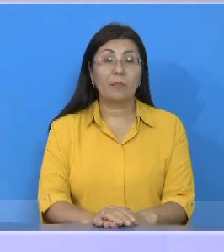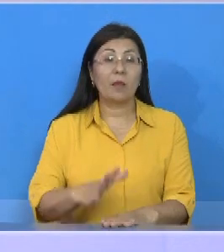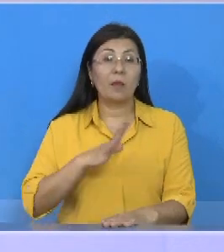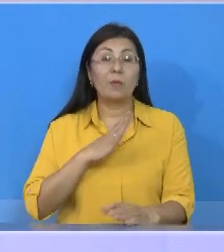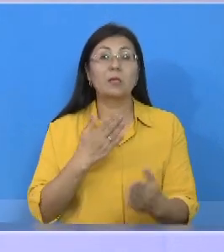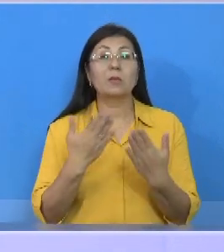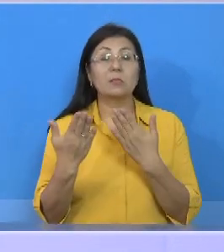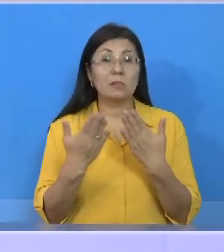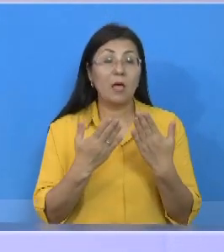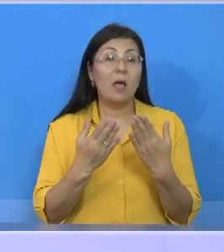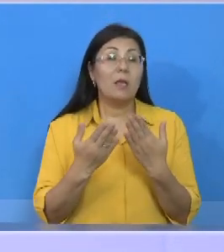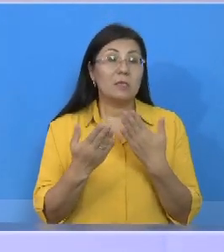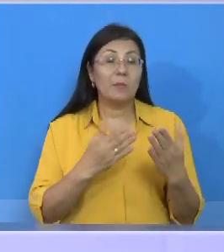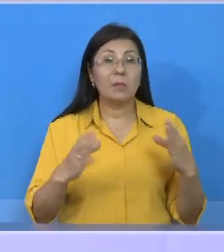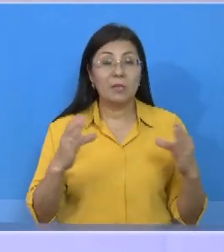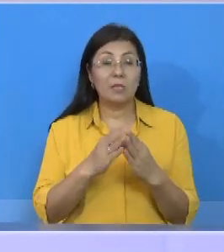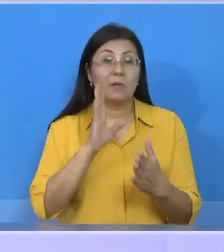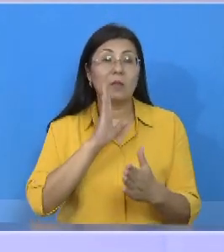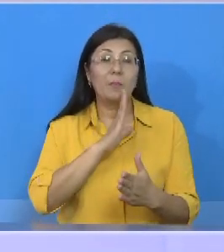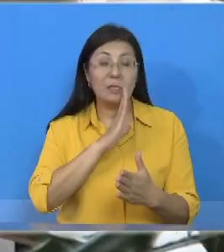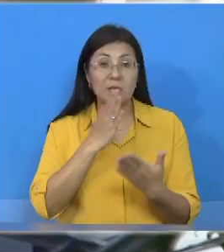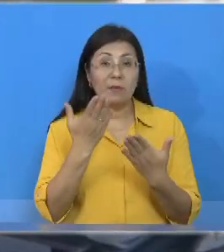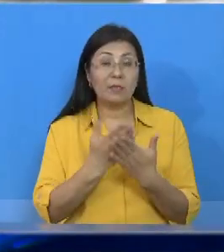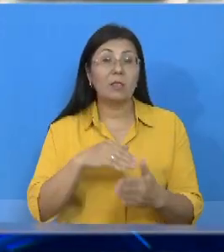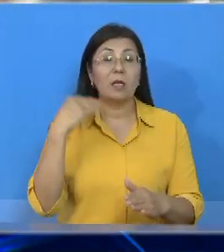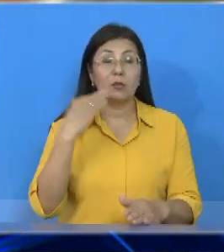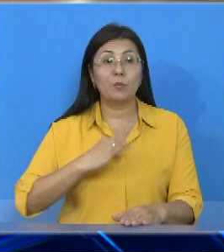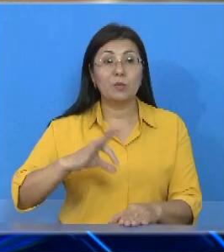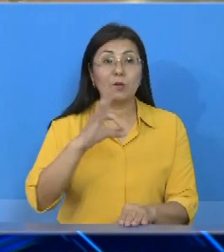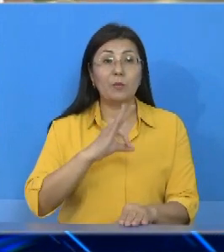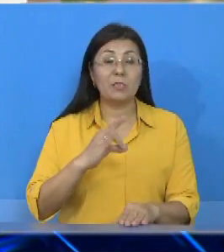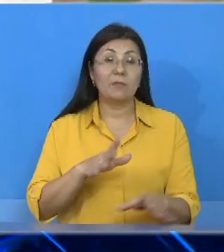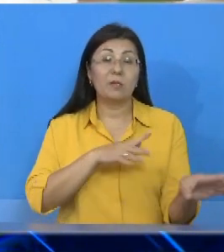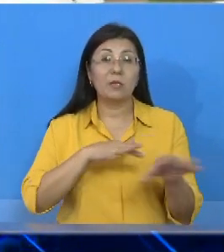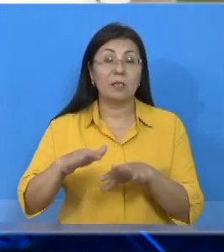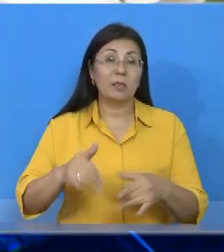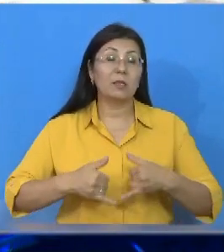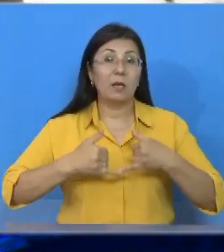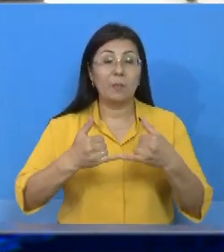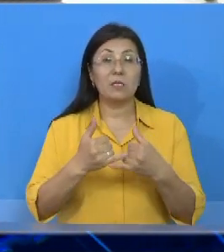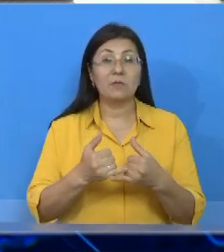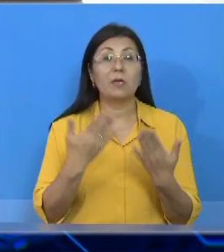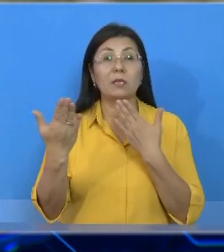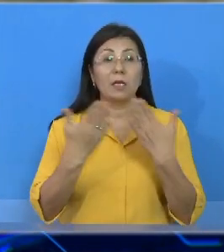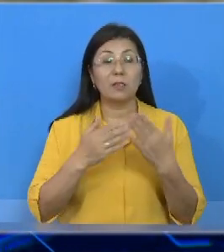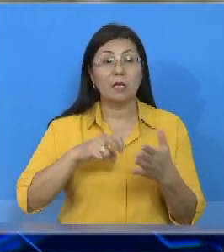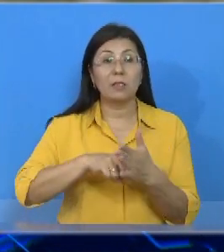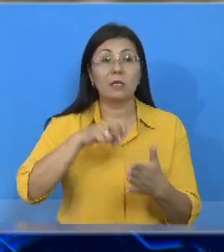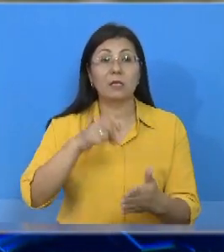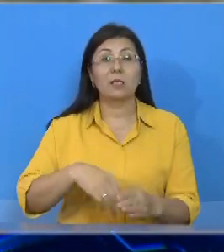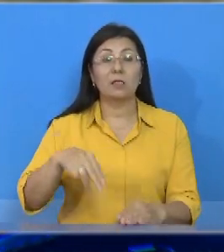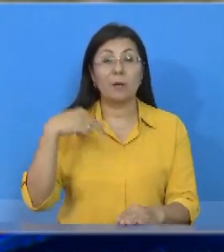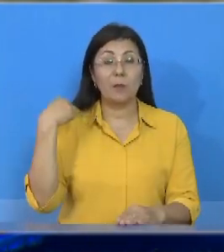Состоялось заседание Совета матерей при Ассамблее народов Казахстана Актюбинской области. Мероприятие было посвящено обсуждению послания